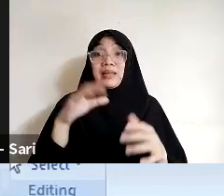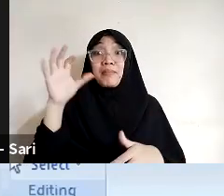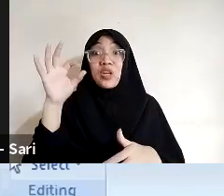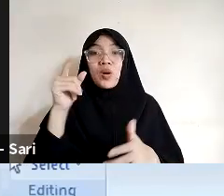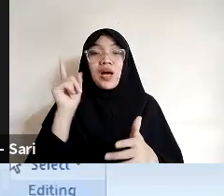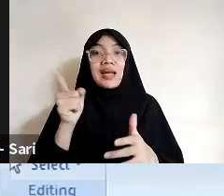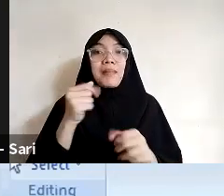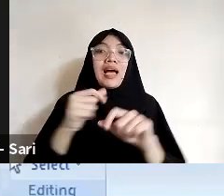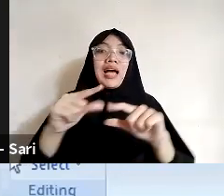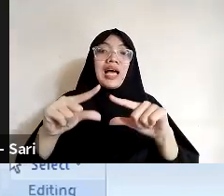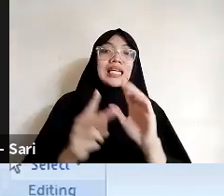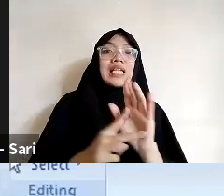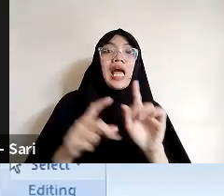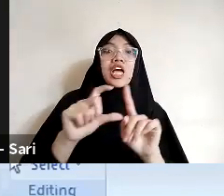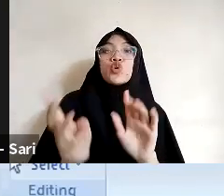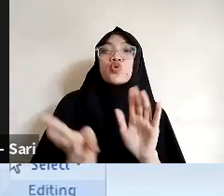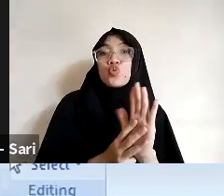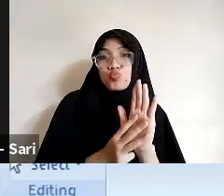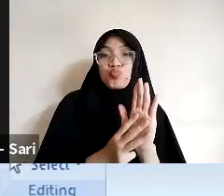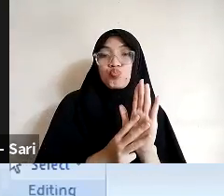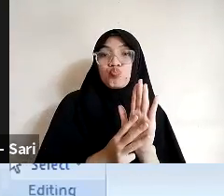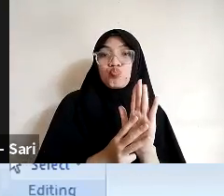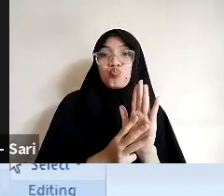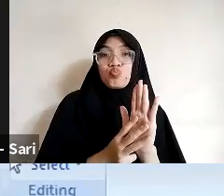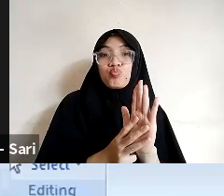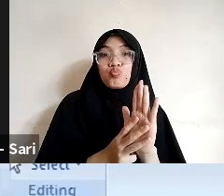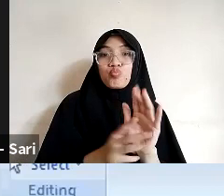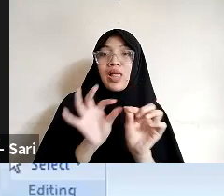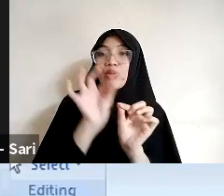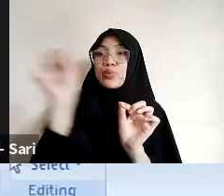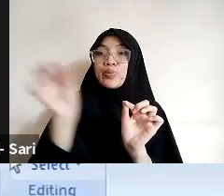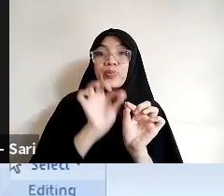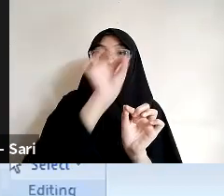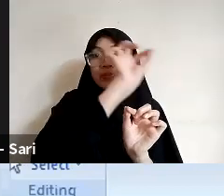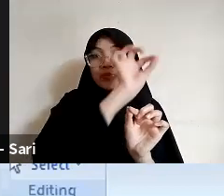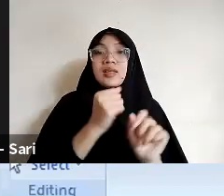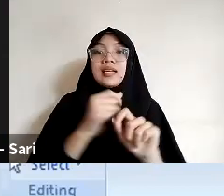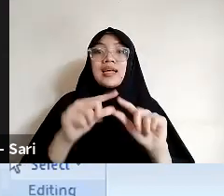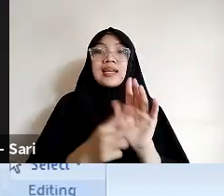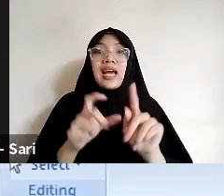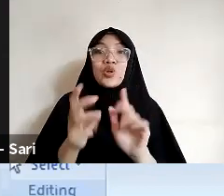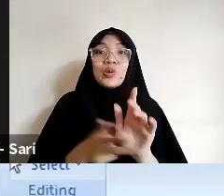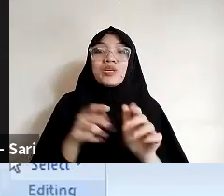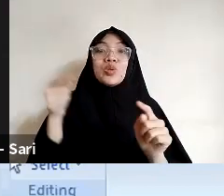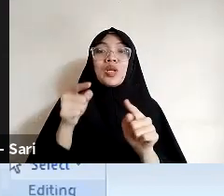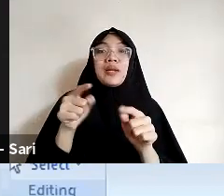gandum yang beredar, yang berada di dalamnya untuk membentuk supaya bakso itu bisa bulat gitu. Nah,